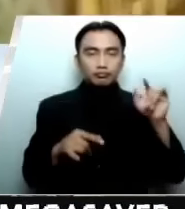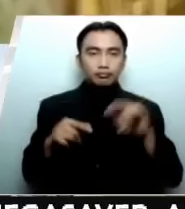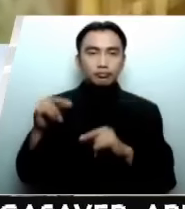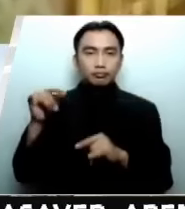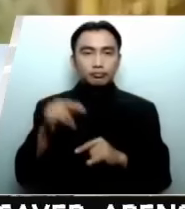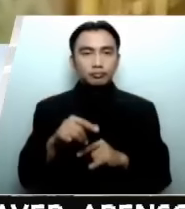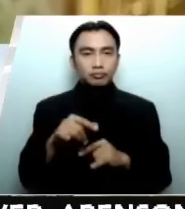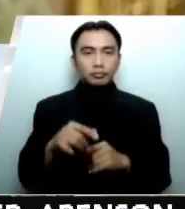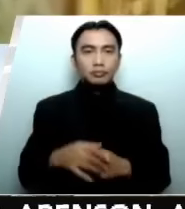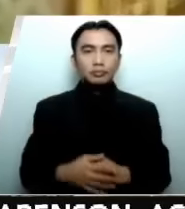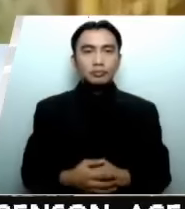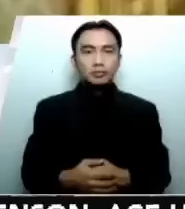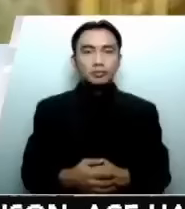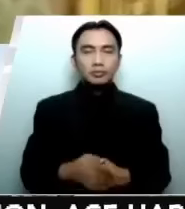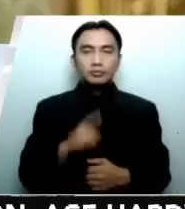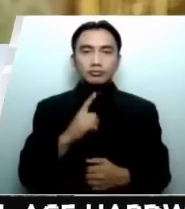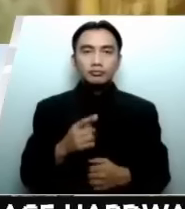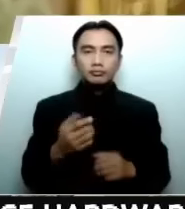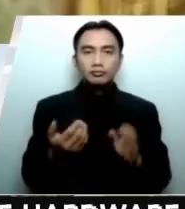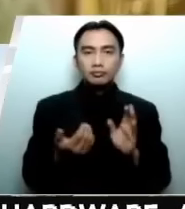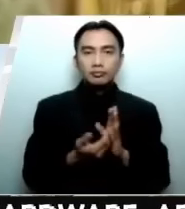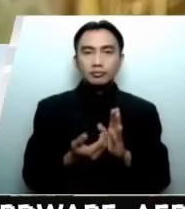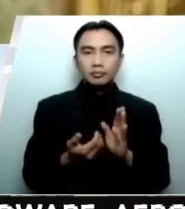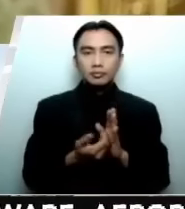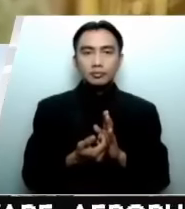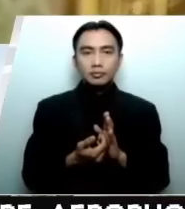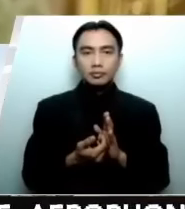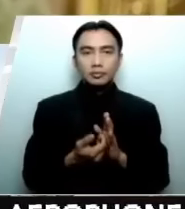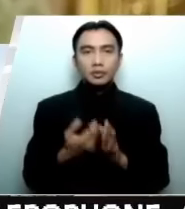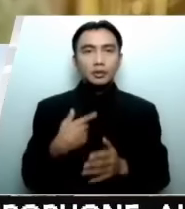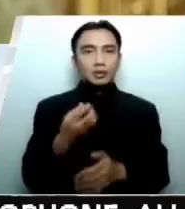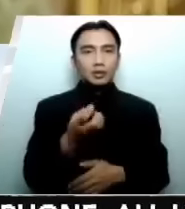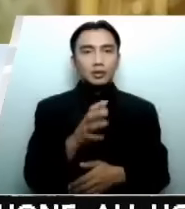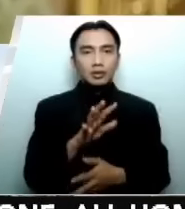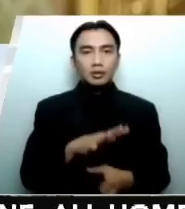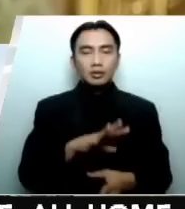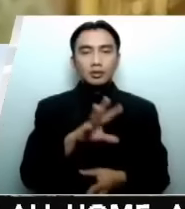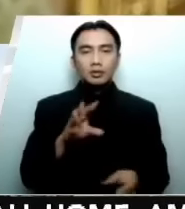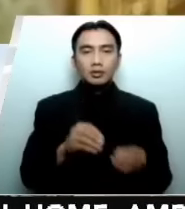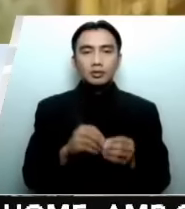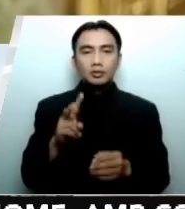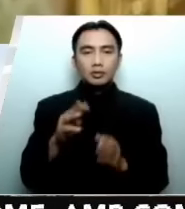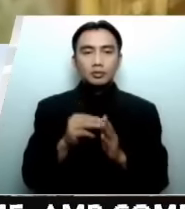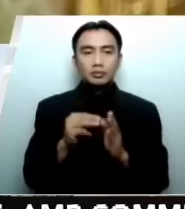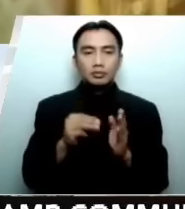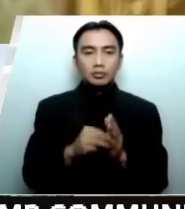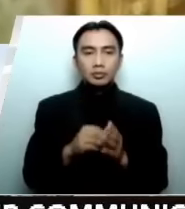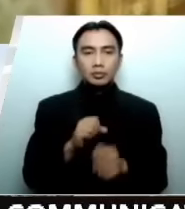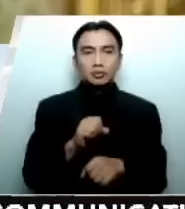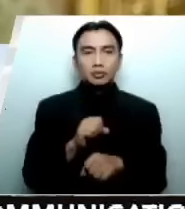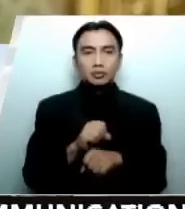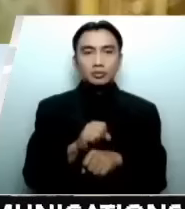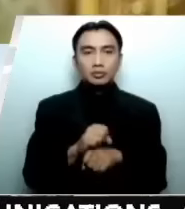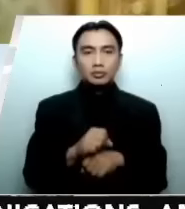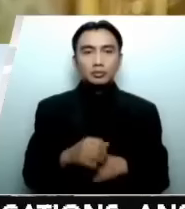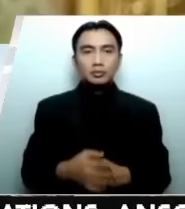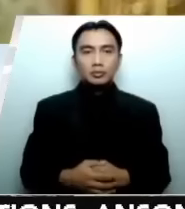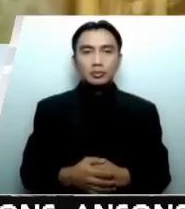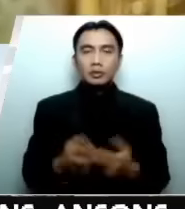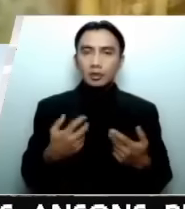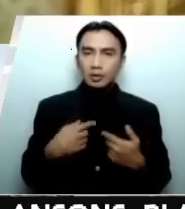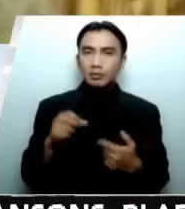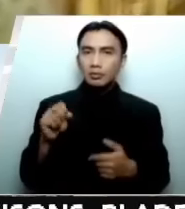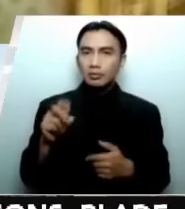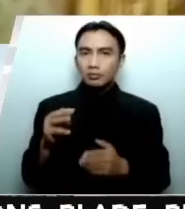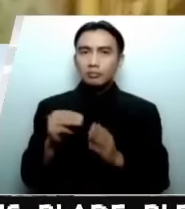OFWs, officially are numbered at about 2 million official OFWs, but there are something like 12 million